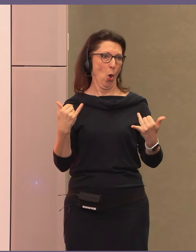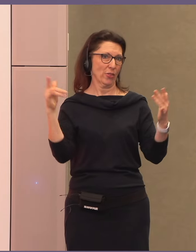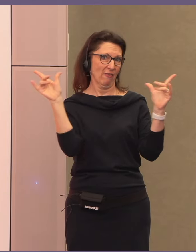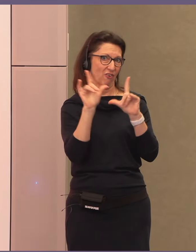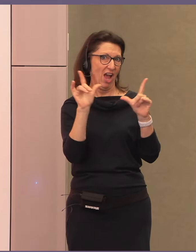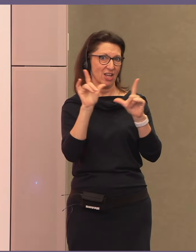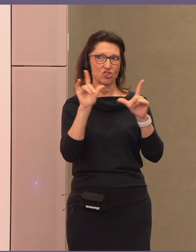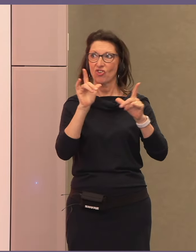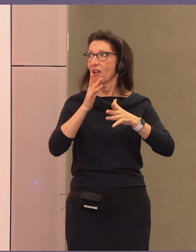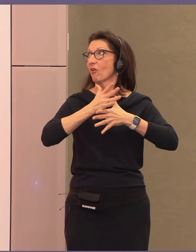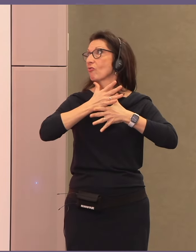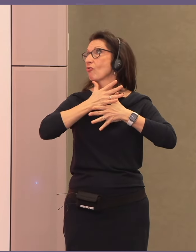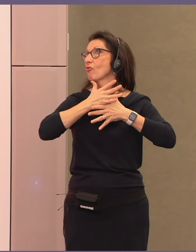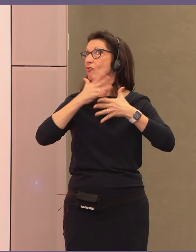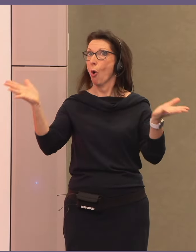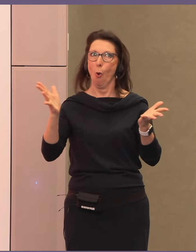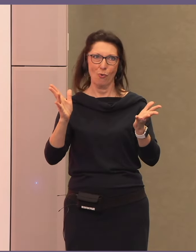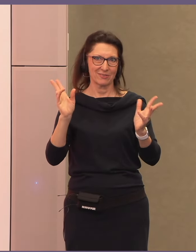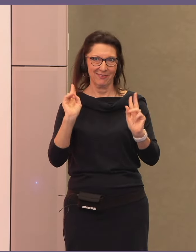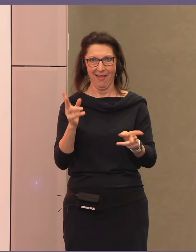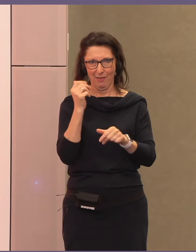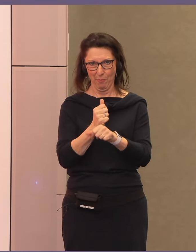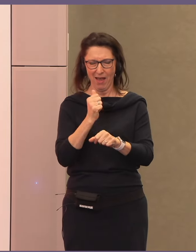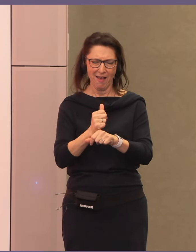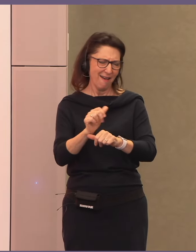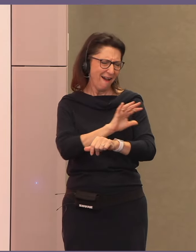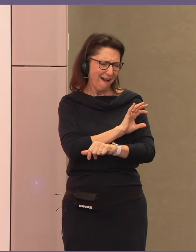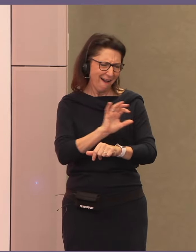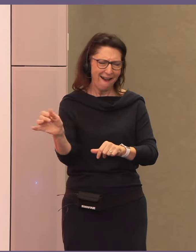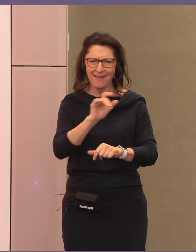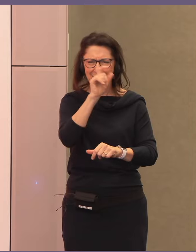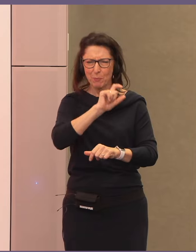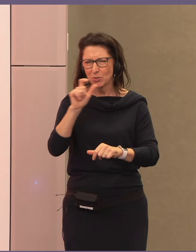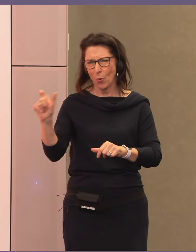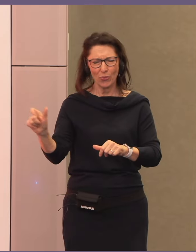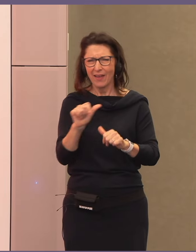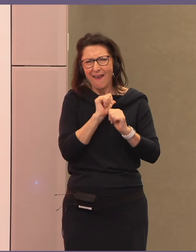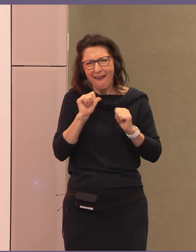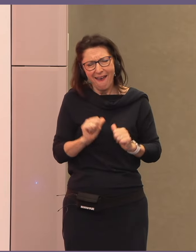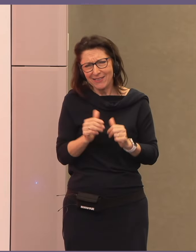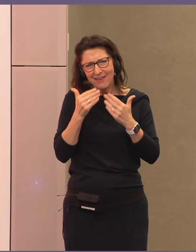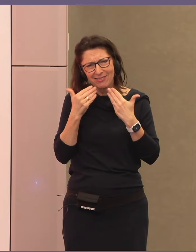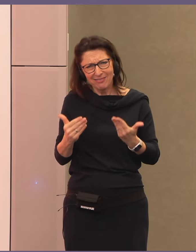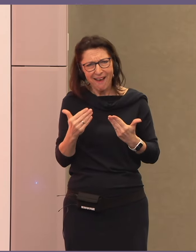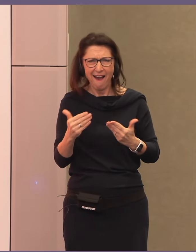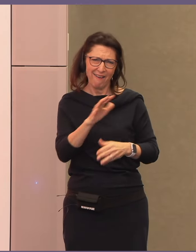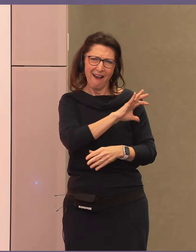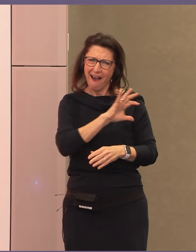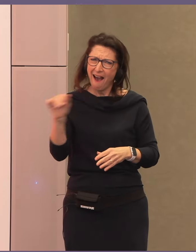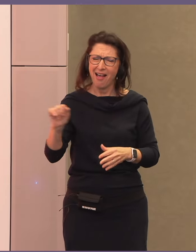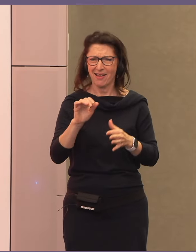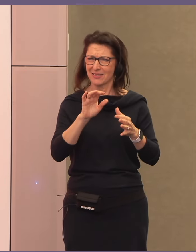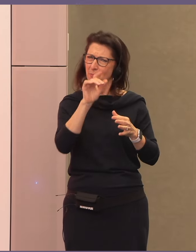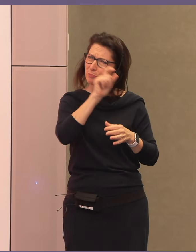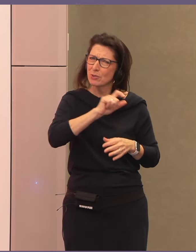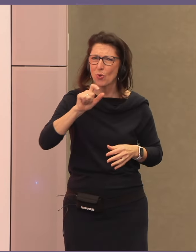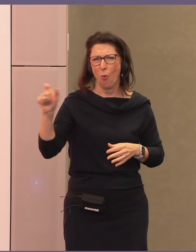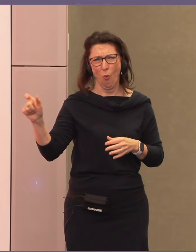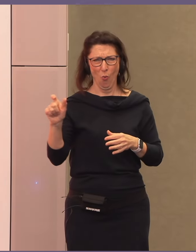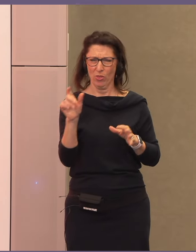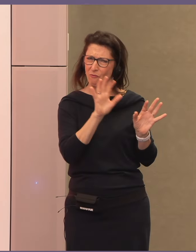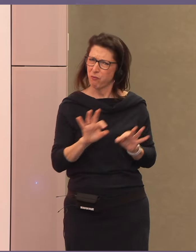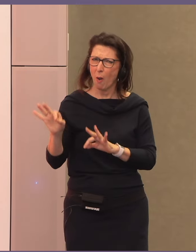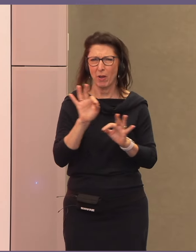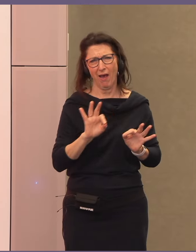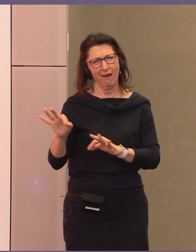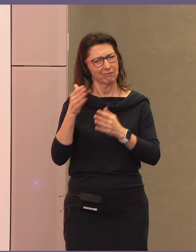großen Rahmen auch abhalten. Vielen herzlichen Dank an alle, die hier großartige Vorarbeiten geleistet haben. Ein